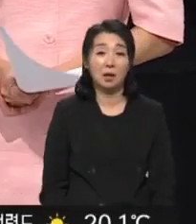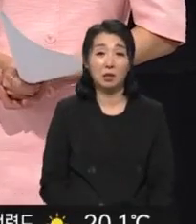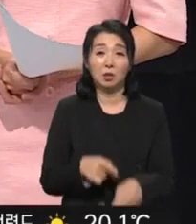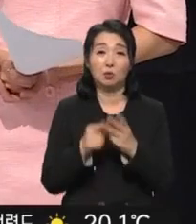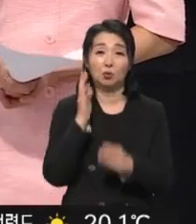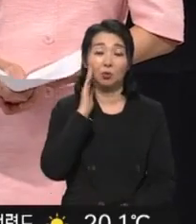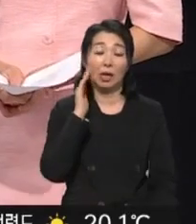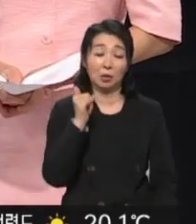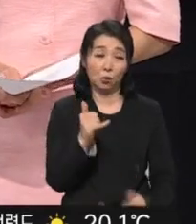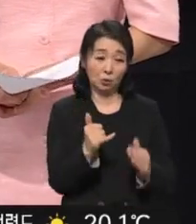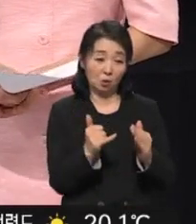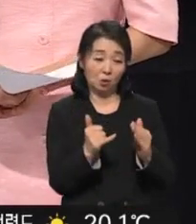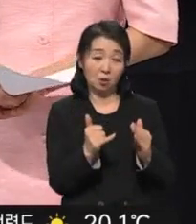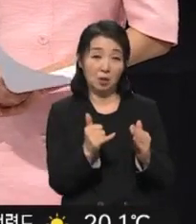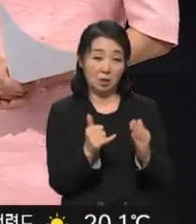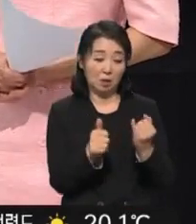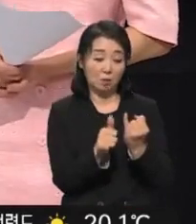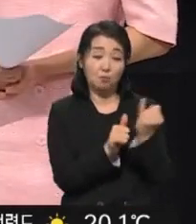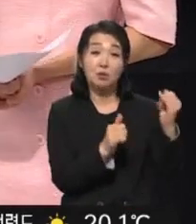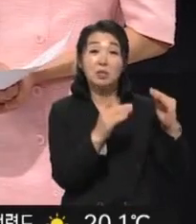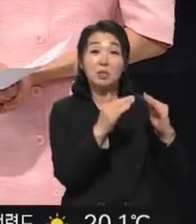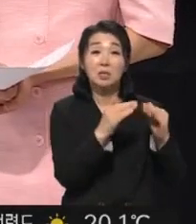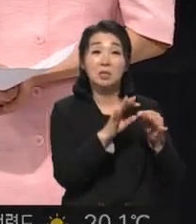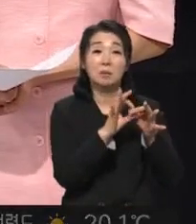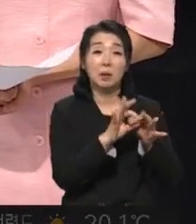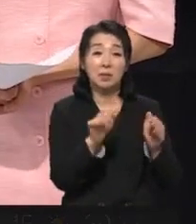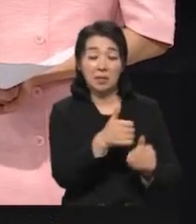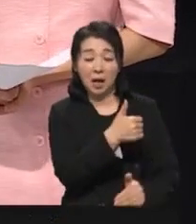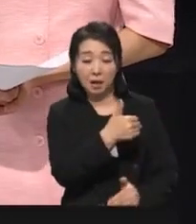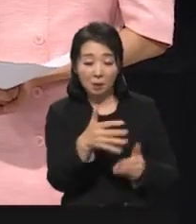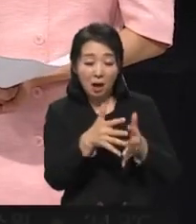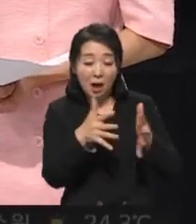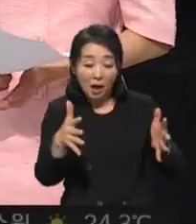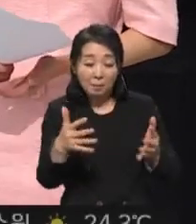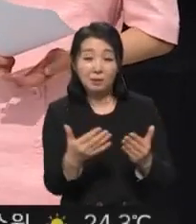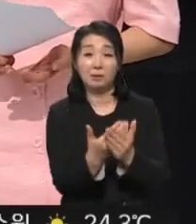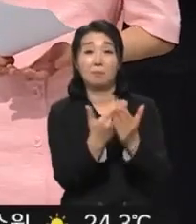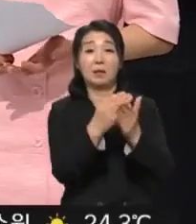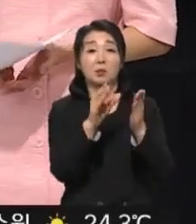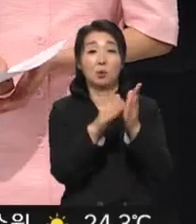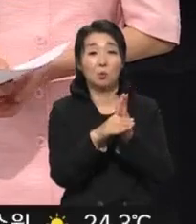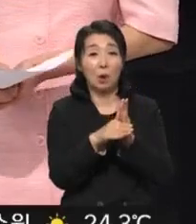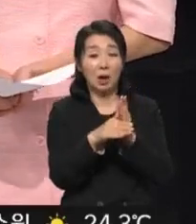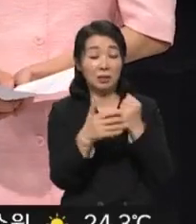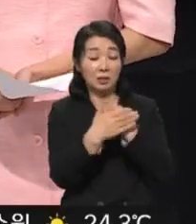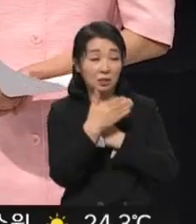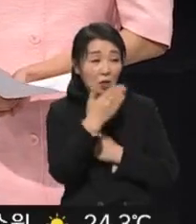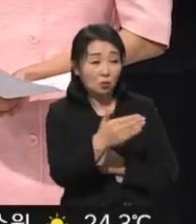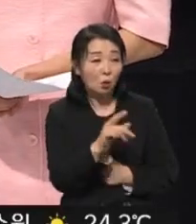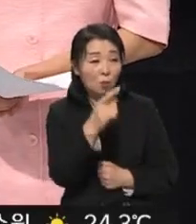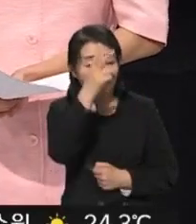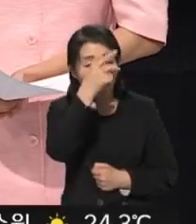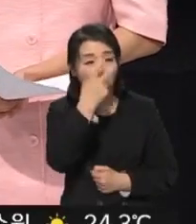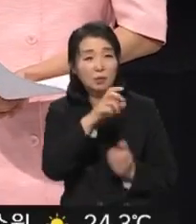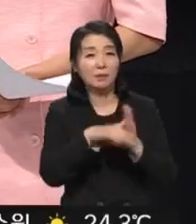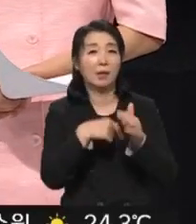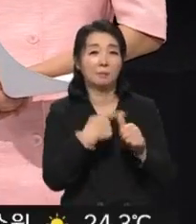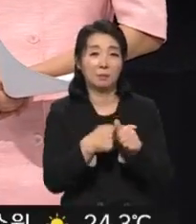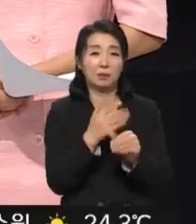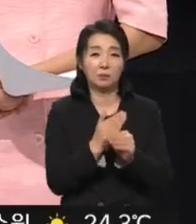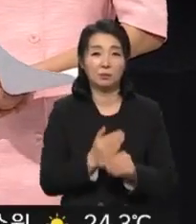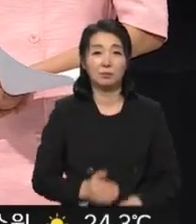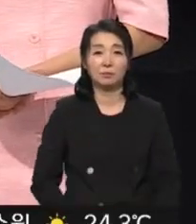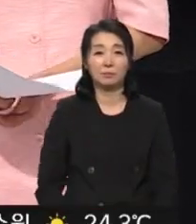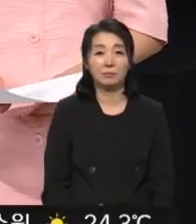대통령의 처가가 운영하는 가족회사의 양평 공흥지구 특혜 의혹에 대한 경찰 수사를 결과를 두고도 비판을 계속해서